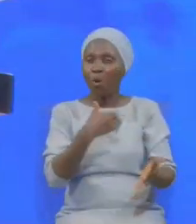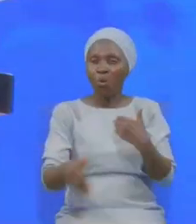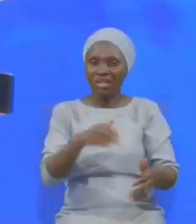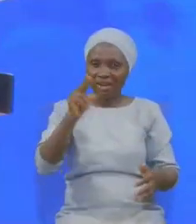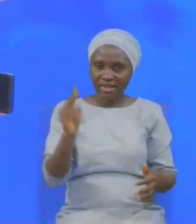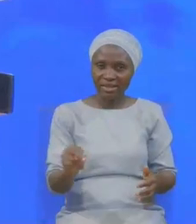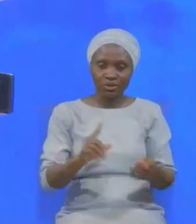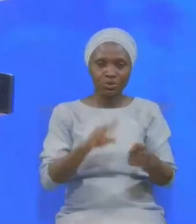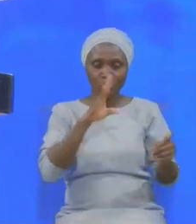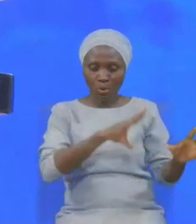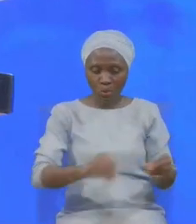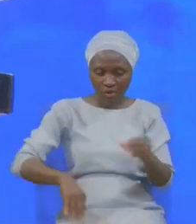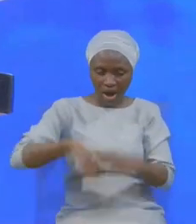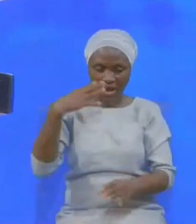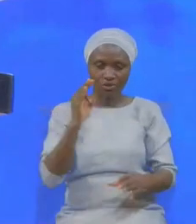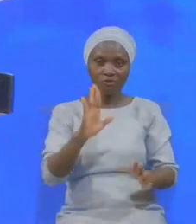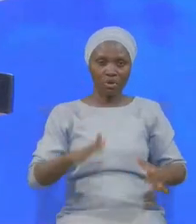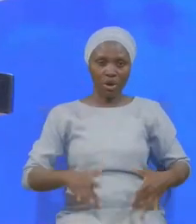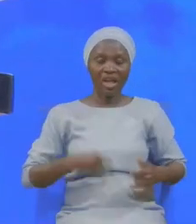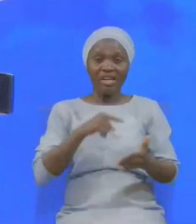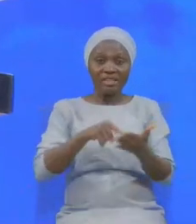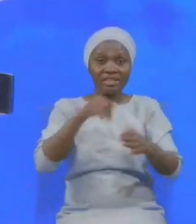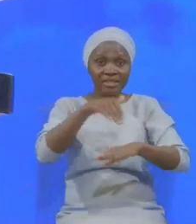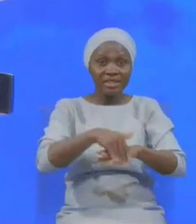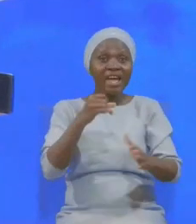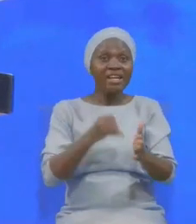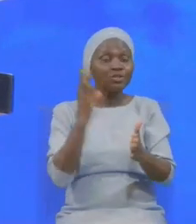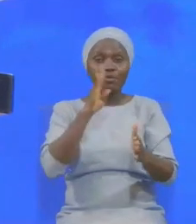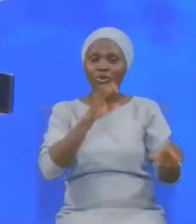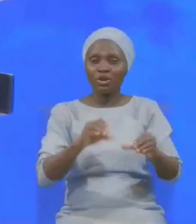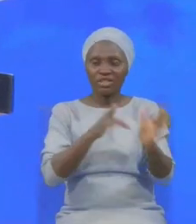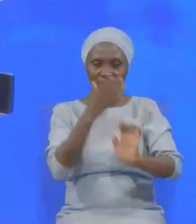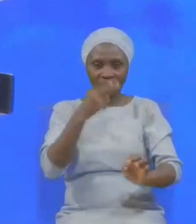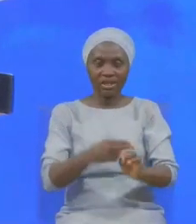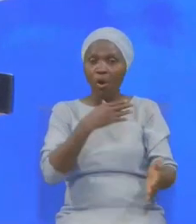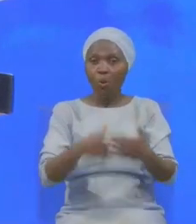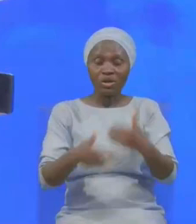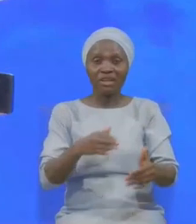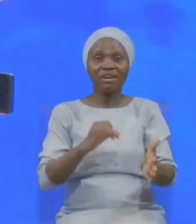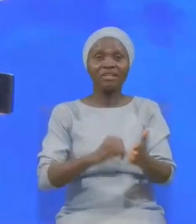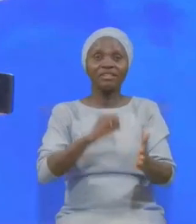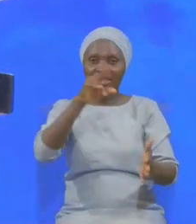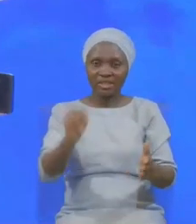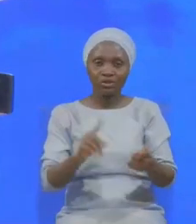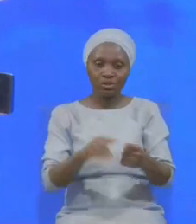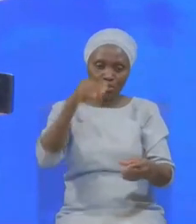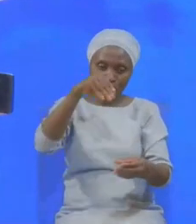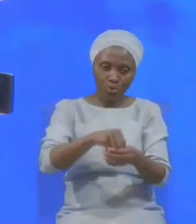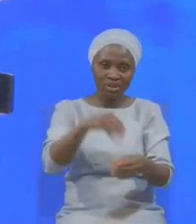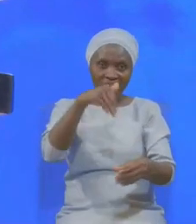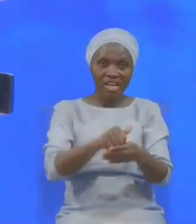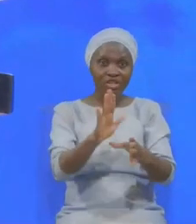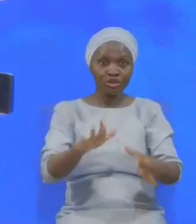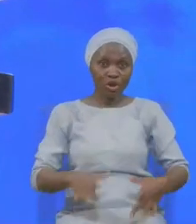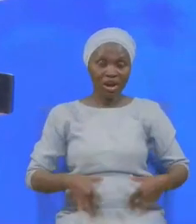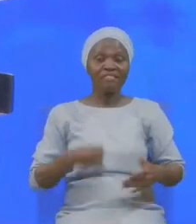fait ce soir. Quel que soit ce qui doit être communiqué à votre vie, ce sera fait ce soir. Vous allez